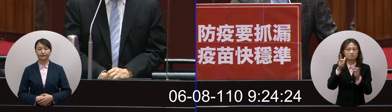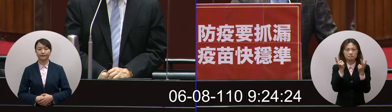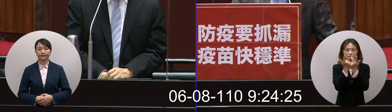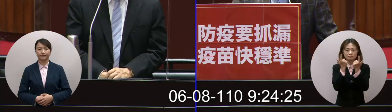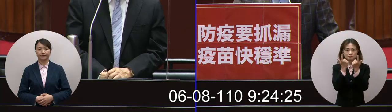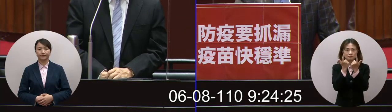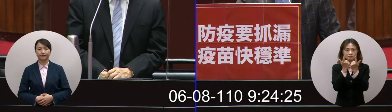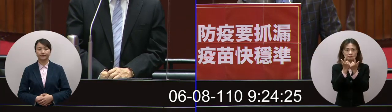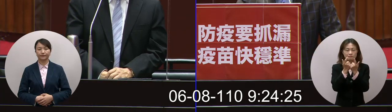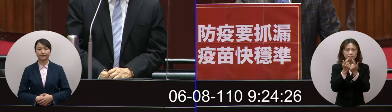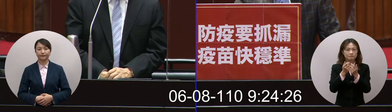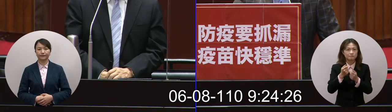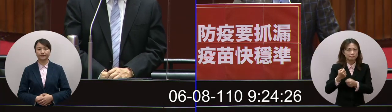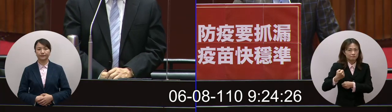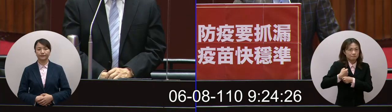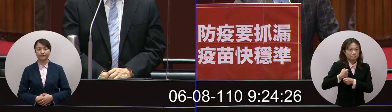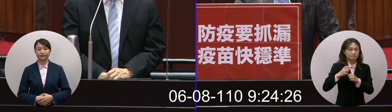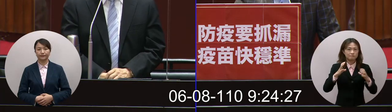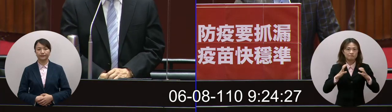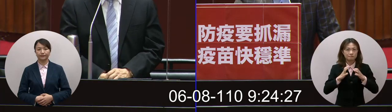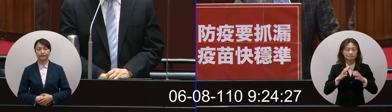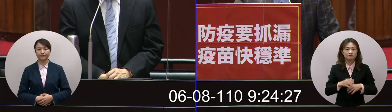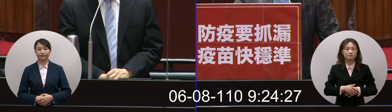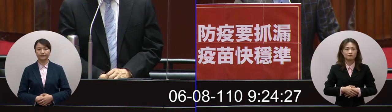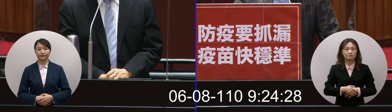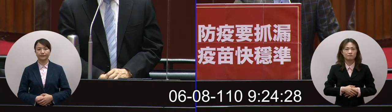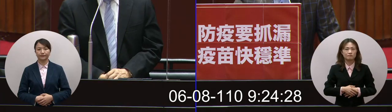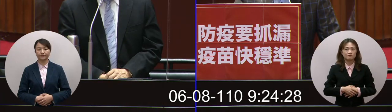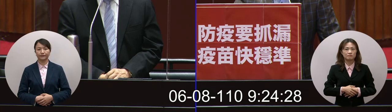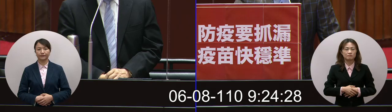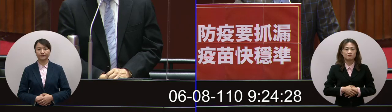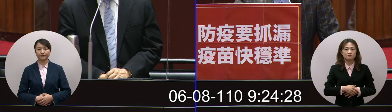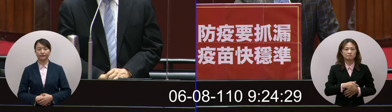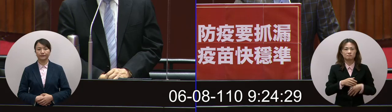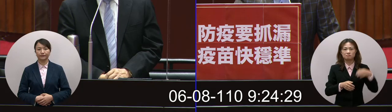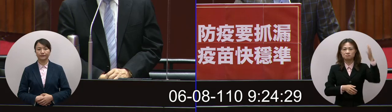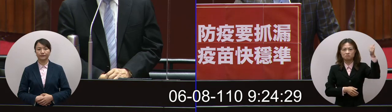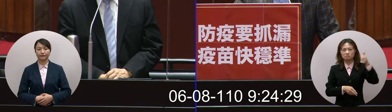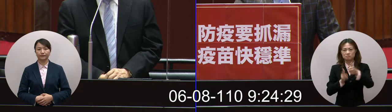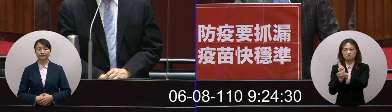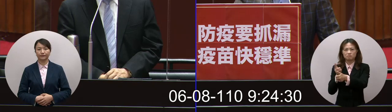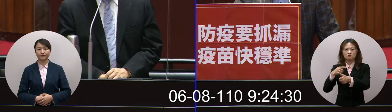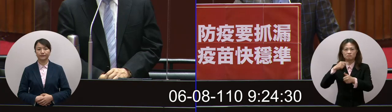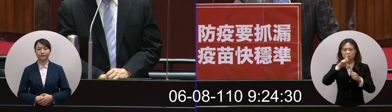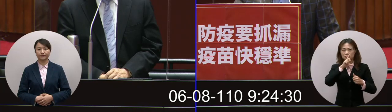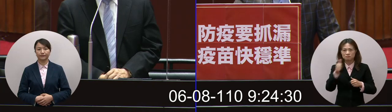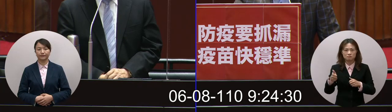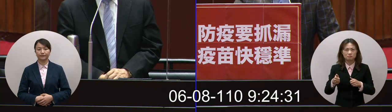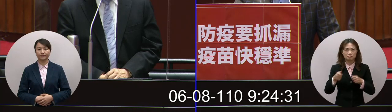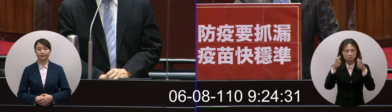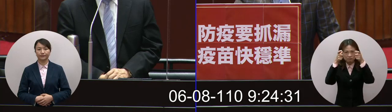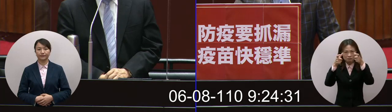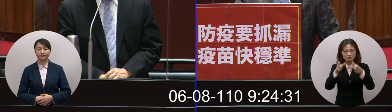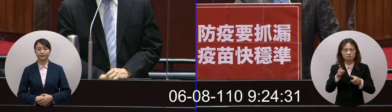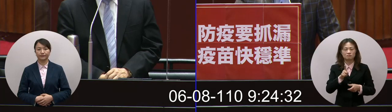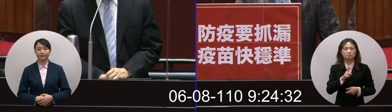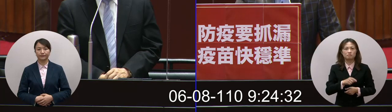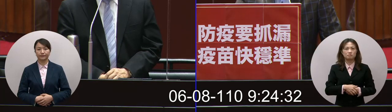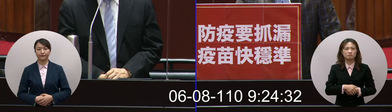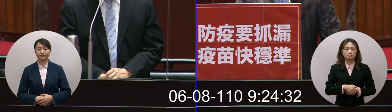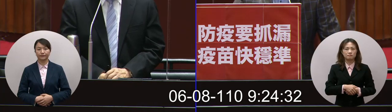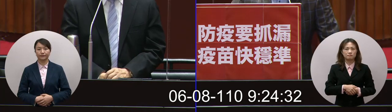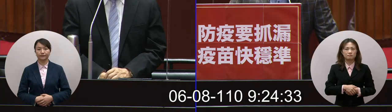伫当年确诊的情况之下，啊，去予长官要求伊转去高雄家己过节。但问题是安尼